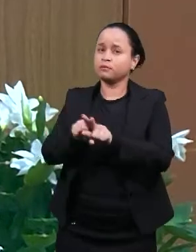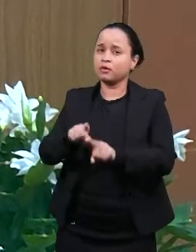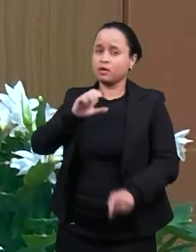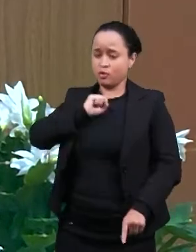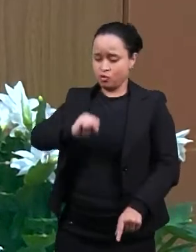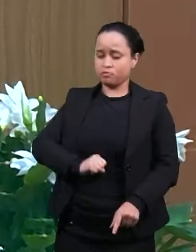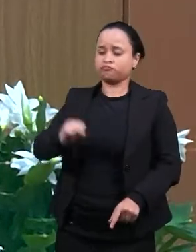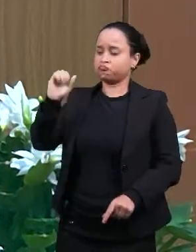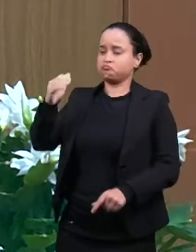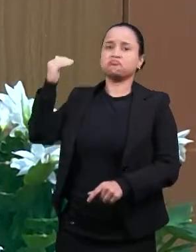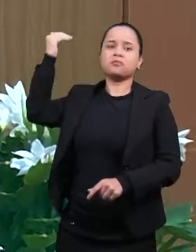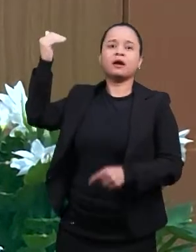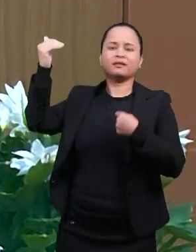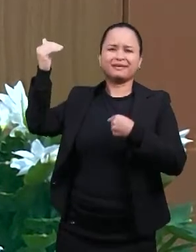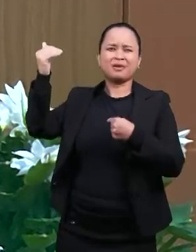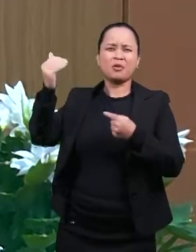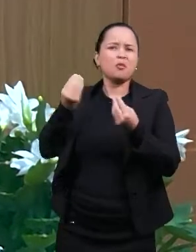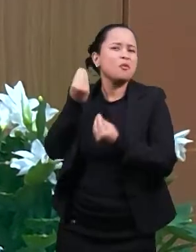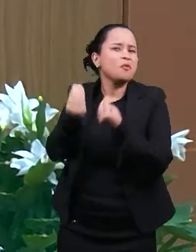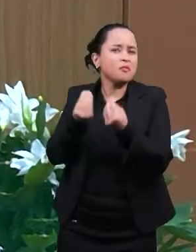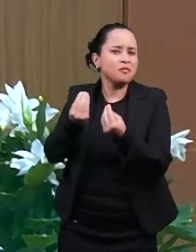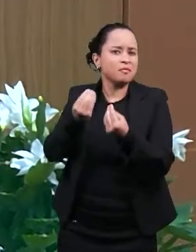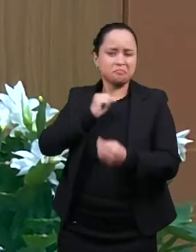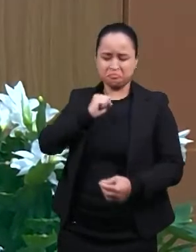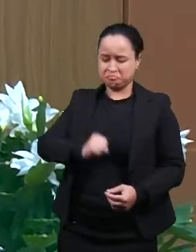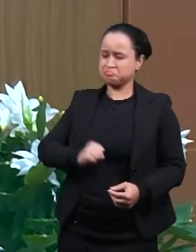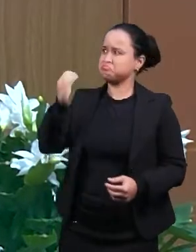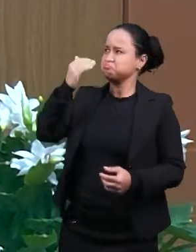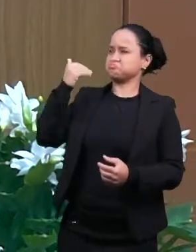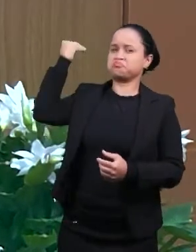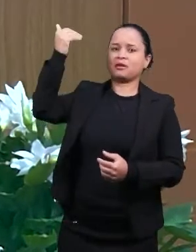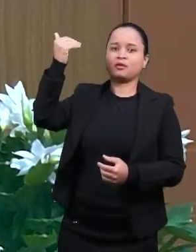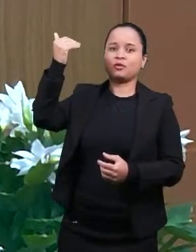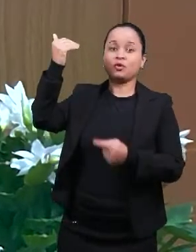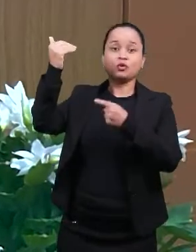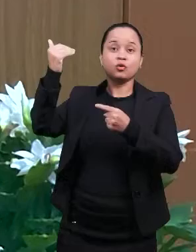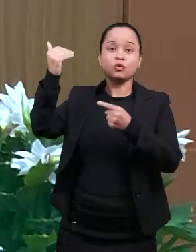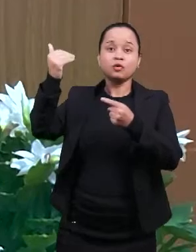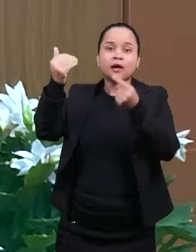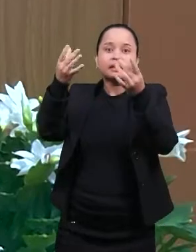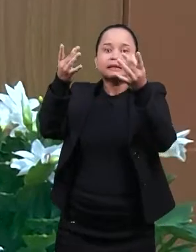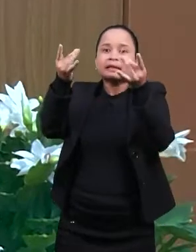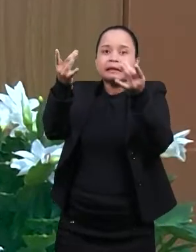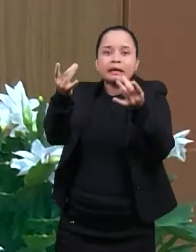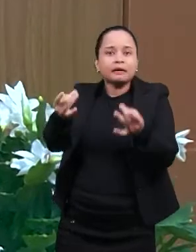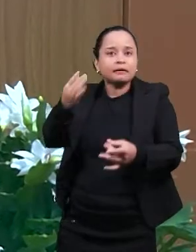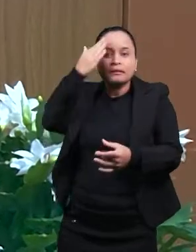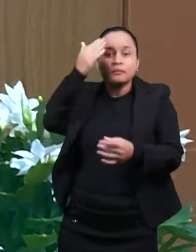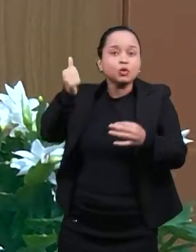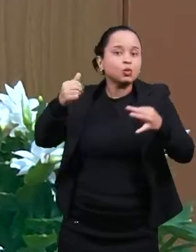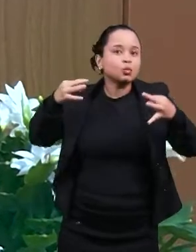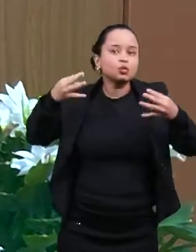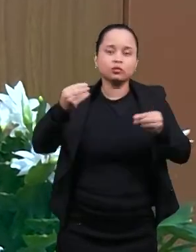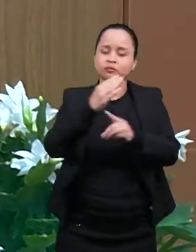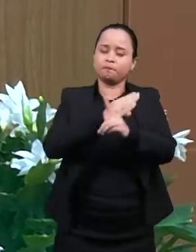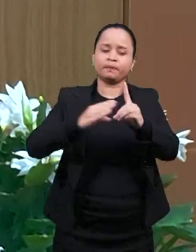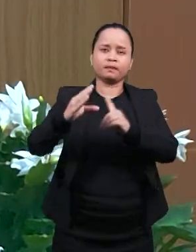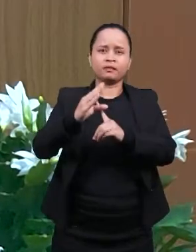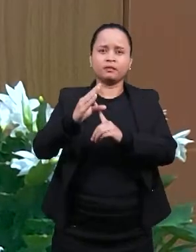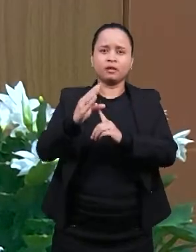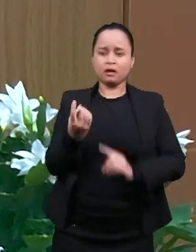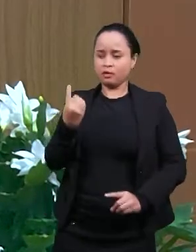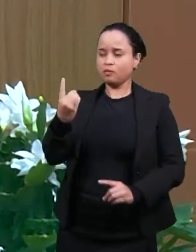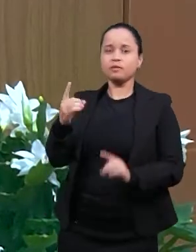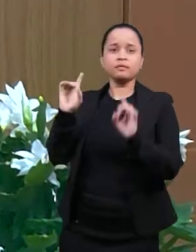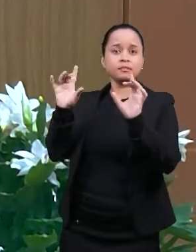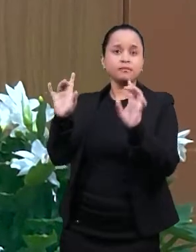был первосвященник. Ну как такое вообще возможно? Он в таком положении находился. Он единственный,